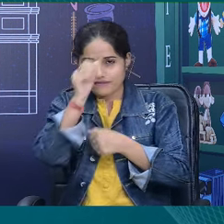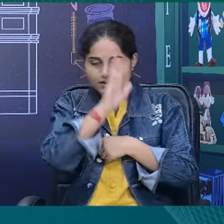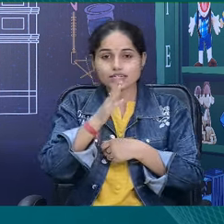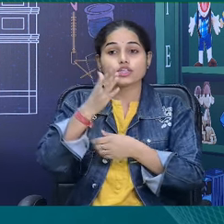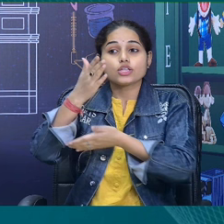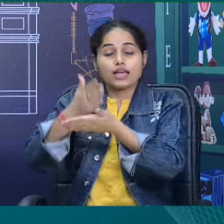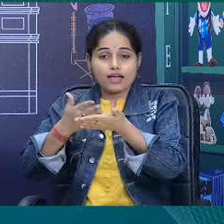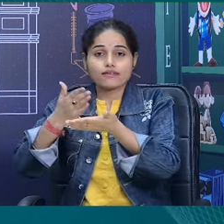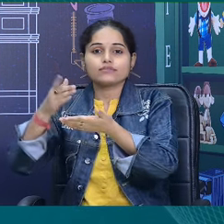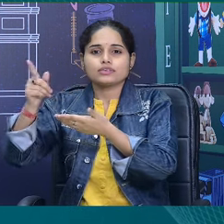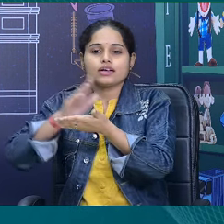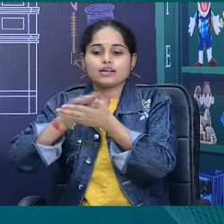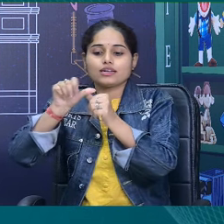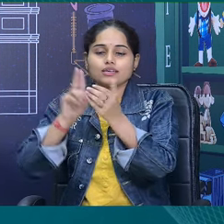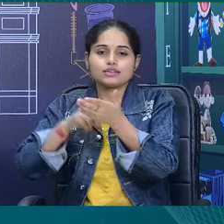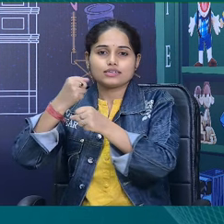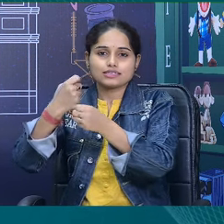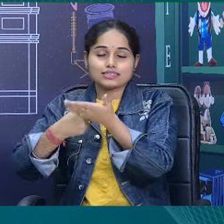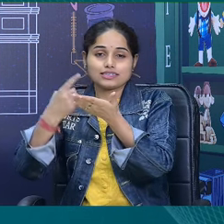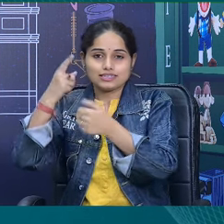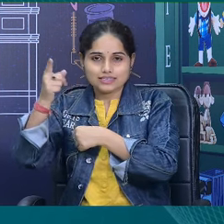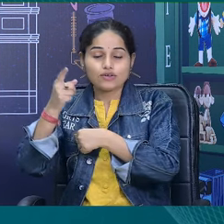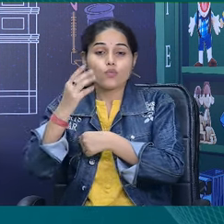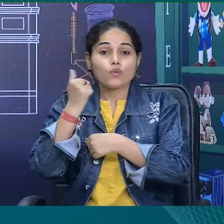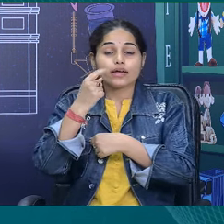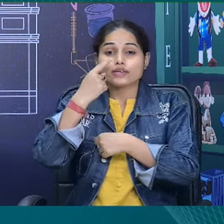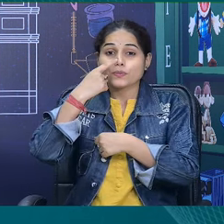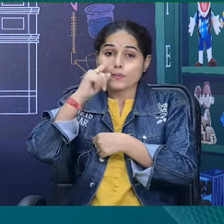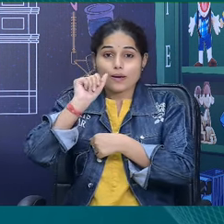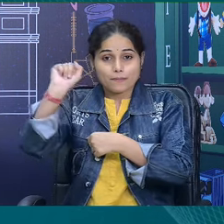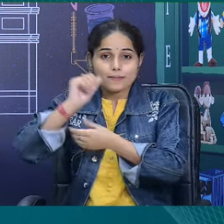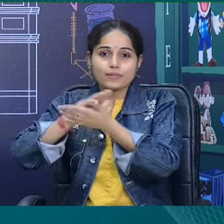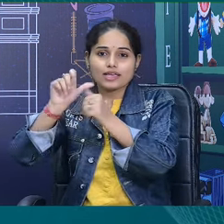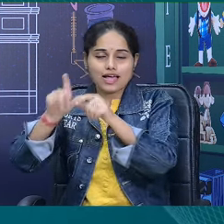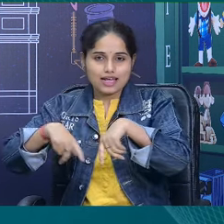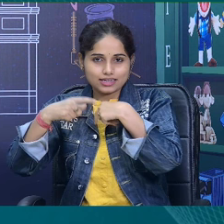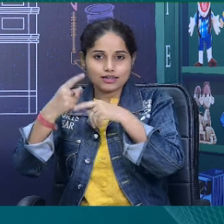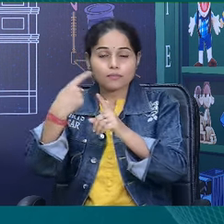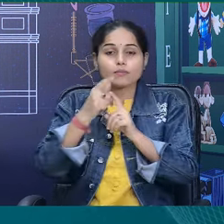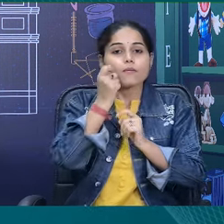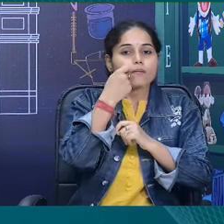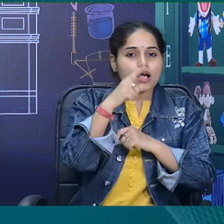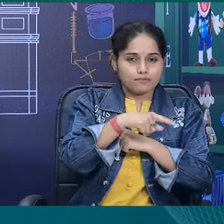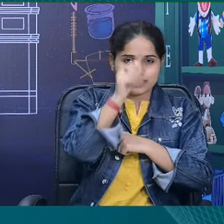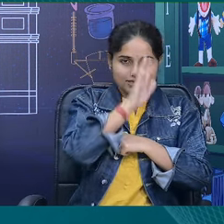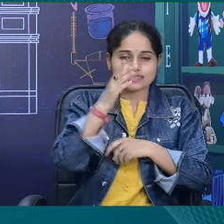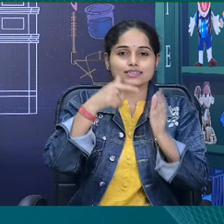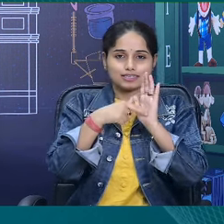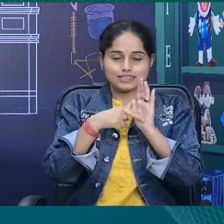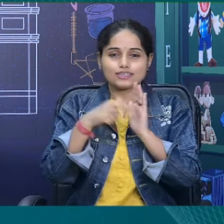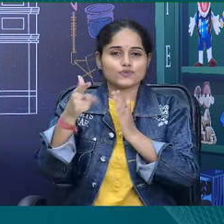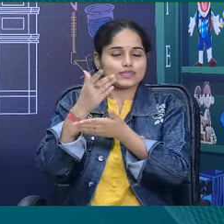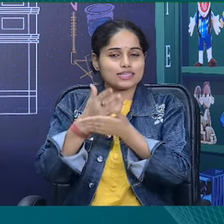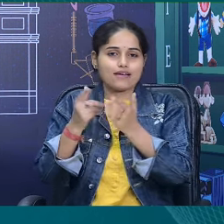क्योंकि इनके जो पिताजी थे वह इंडियन थे और जो माताजी थे एंड शी इज फ्रॉम हंगरी सो शी ऑलवेज ट्राइड टू